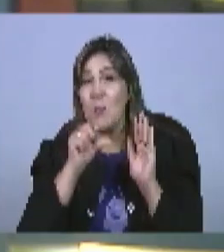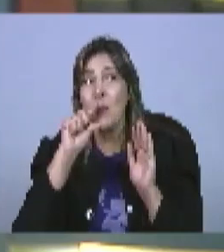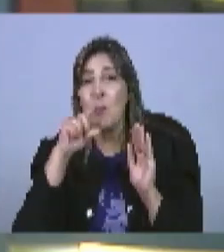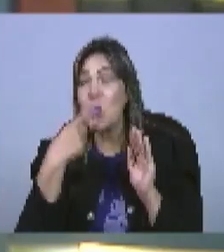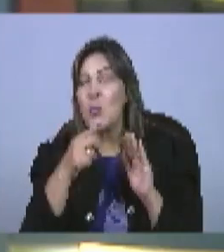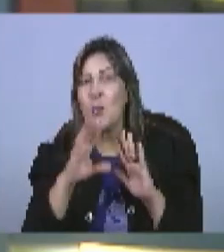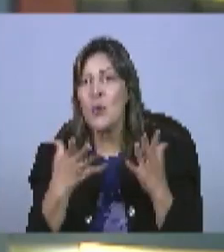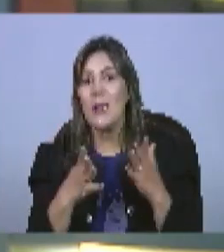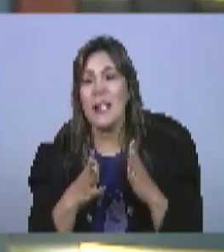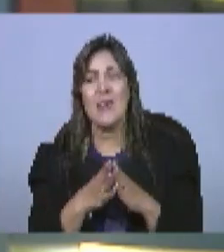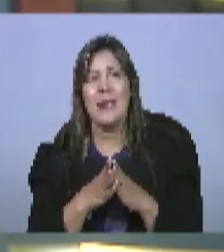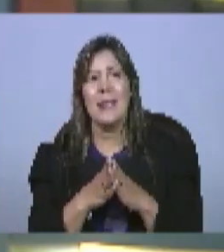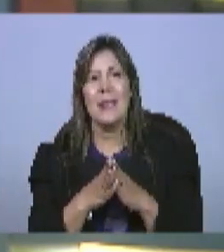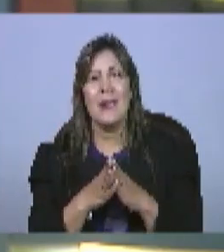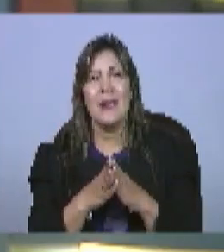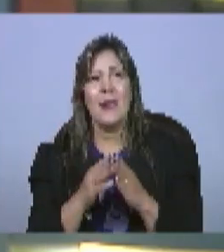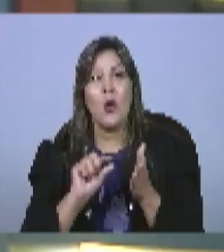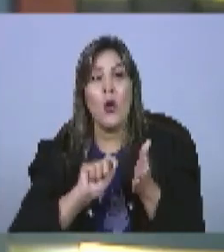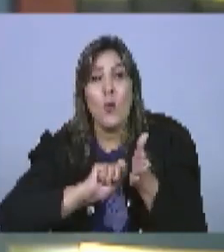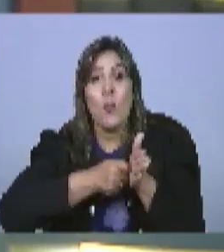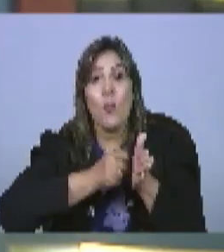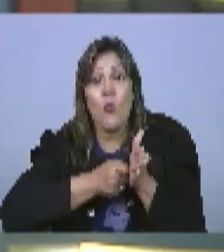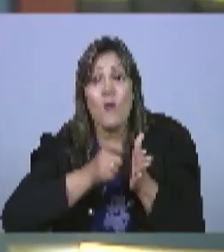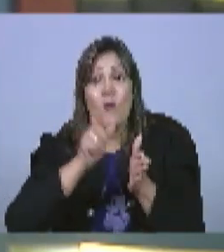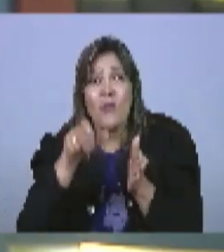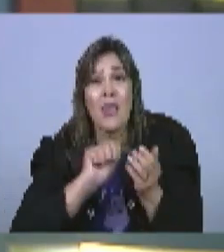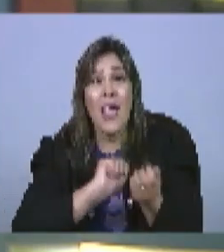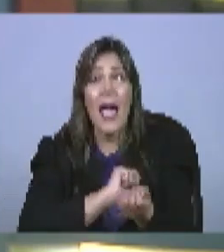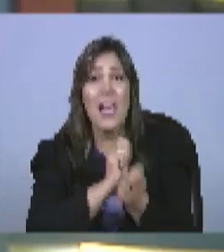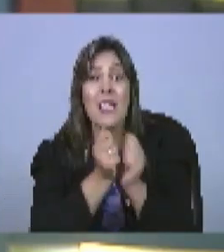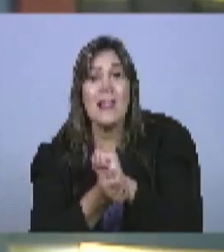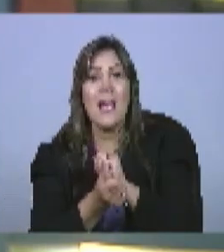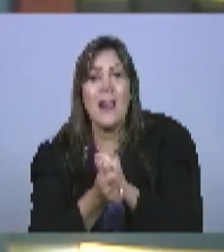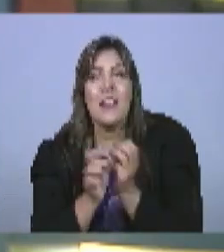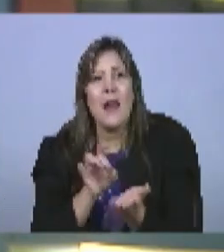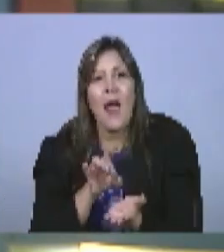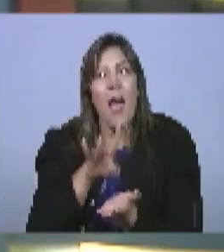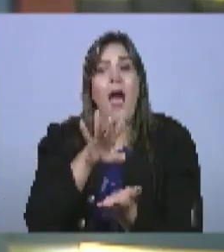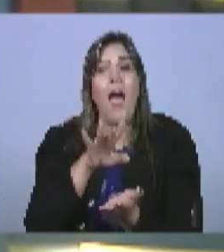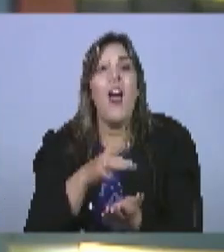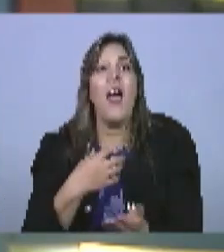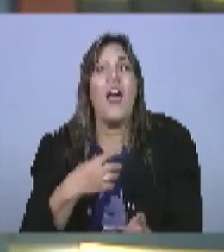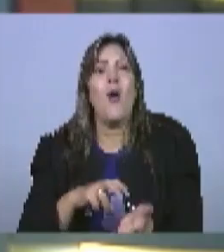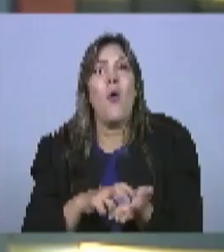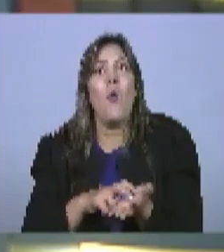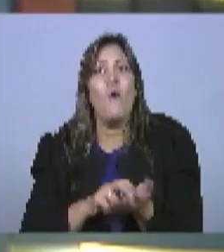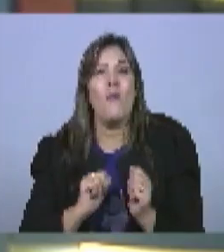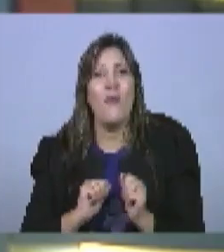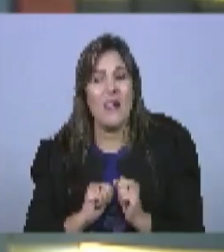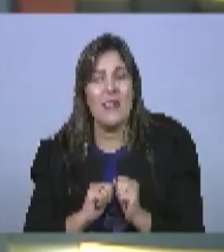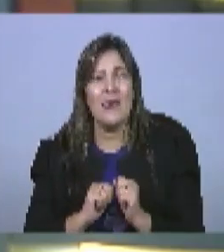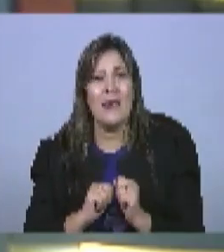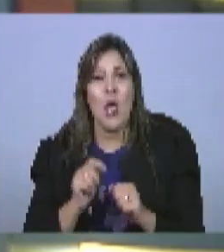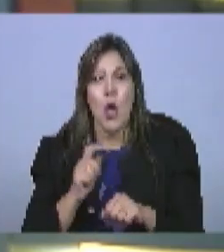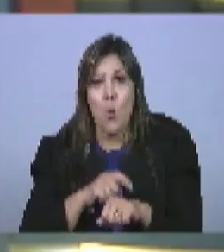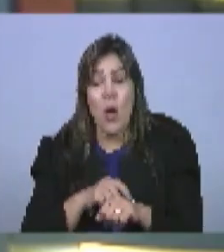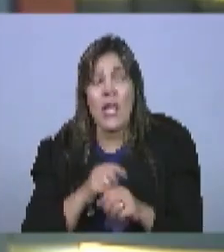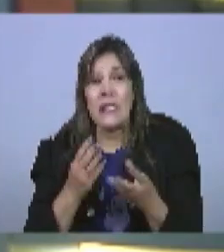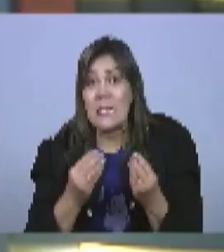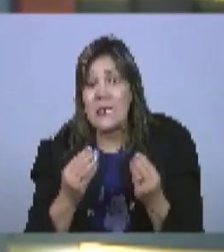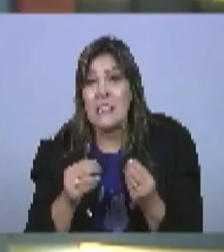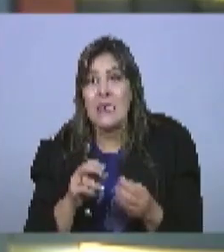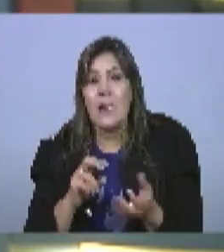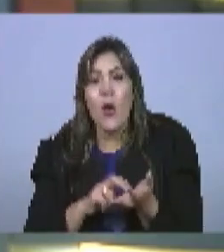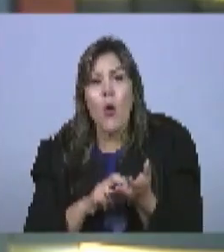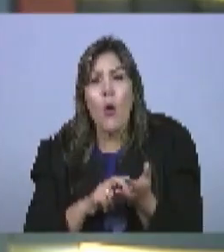جدا بتقول مفتاح التغيير هو التخلص من الخوف في اوقات كتير الخوف